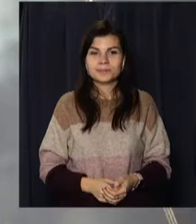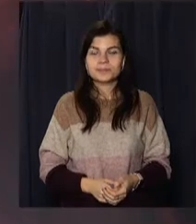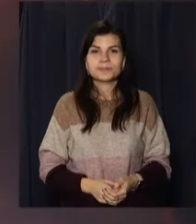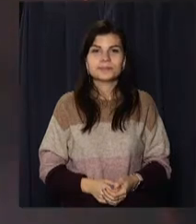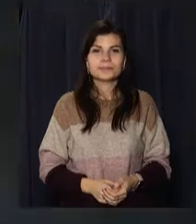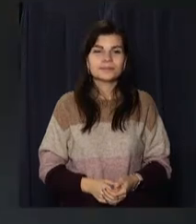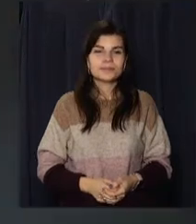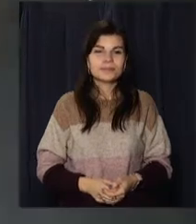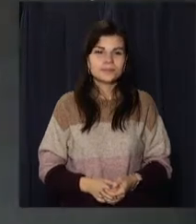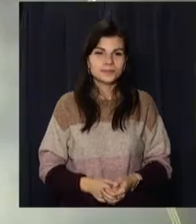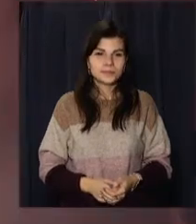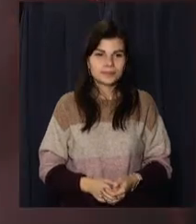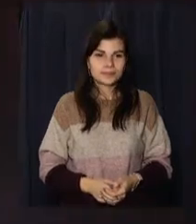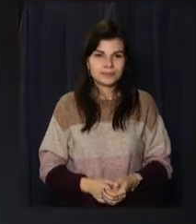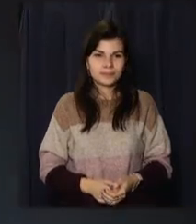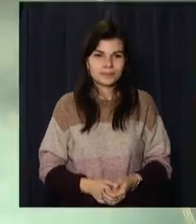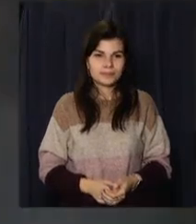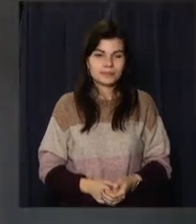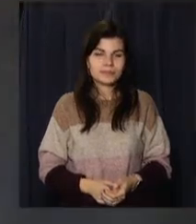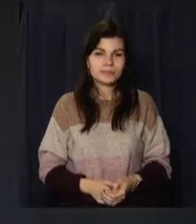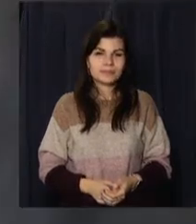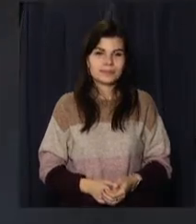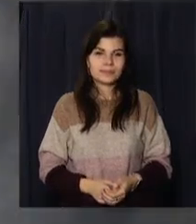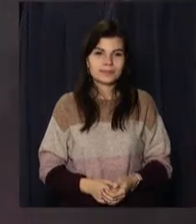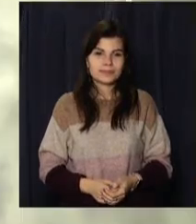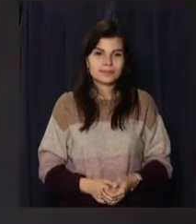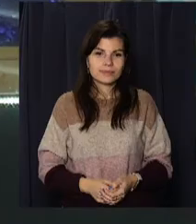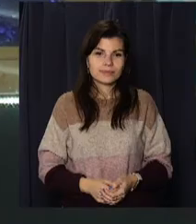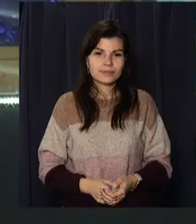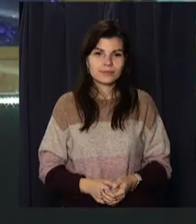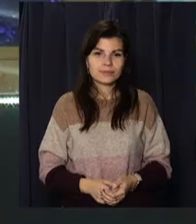Вікторія Вахрушина, Василь Самовар, Open News, телеканал «Відкритий».